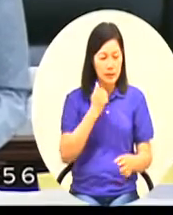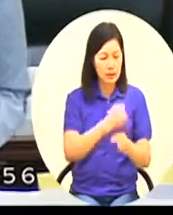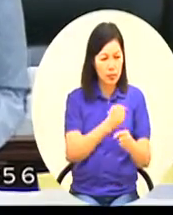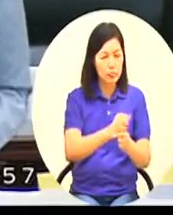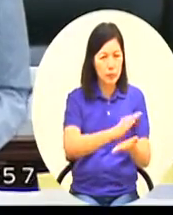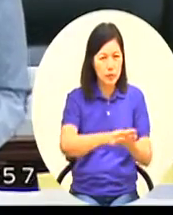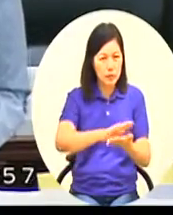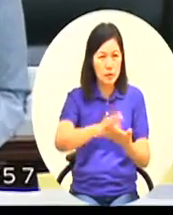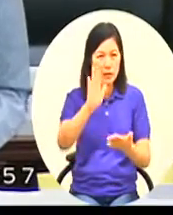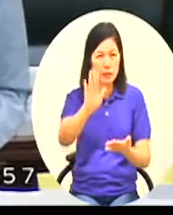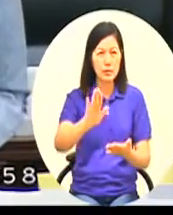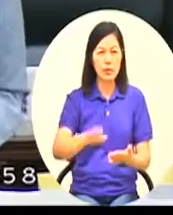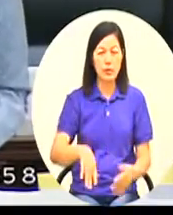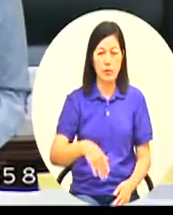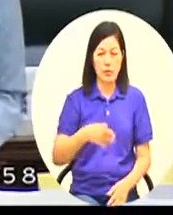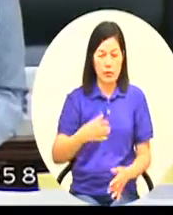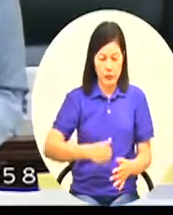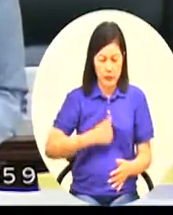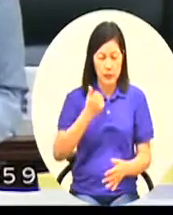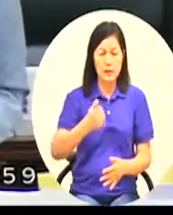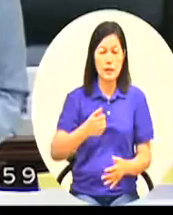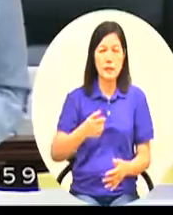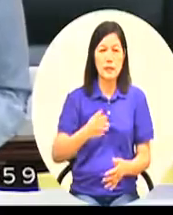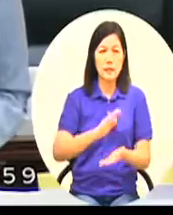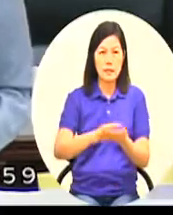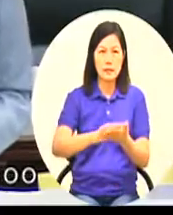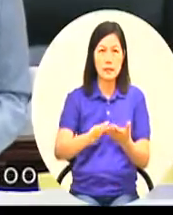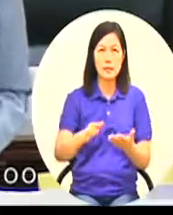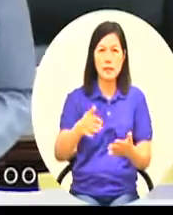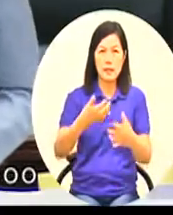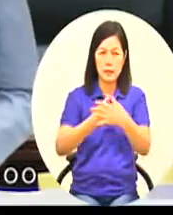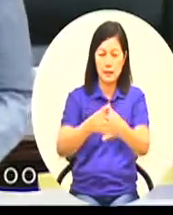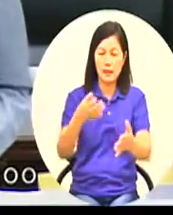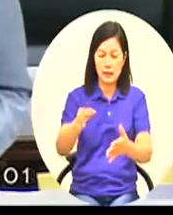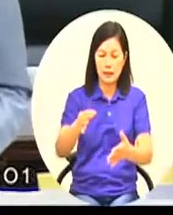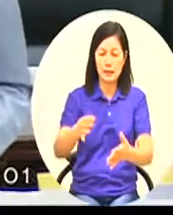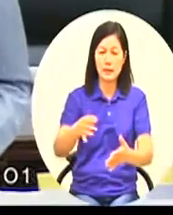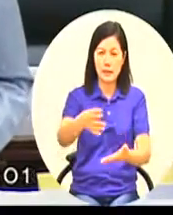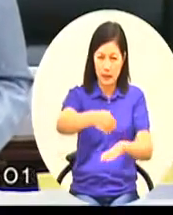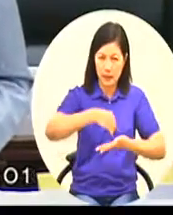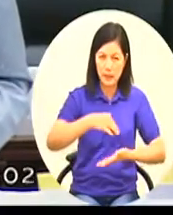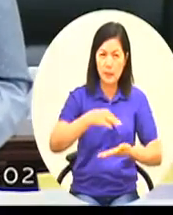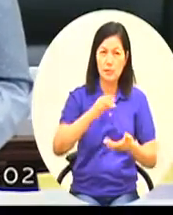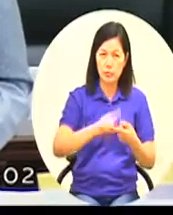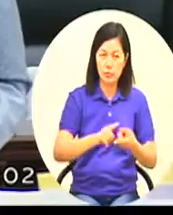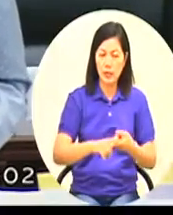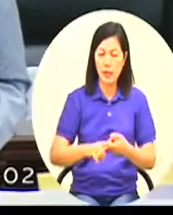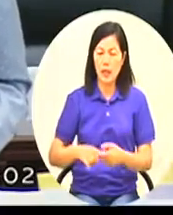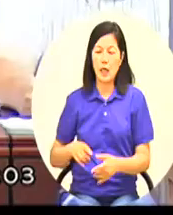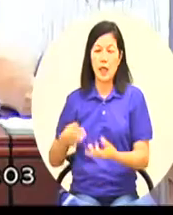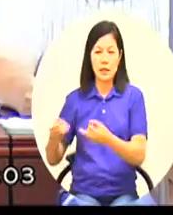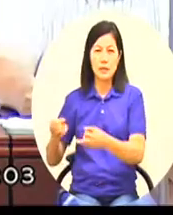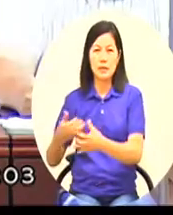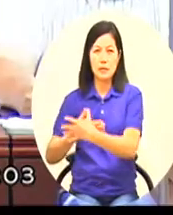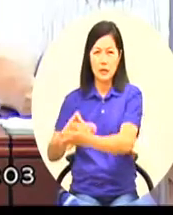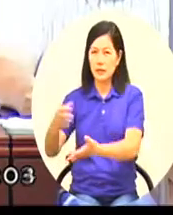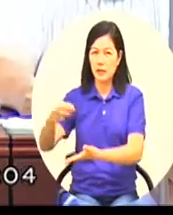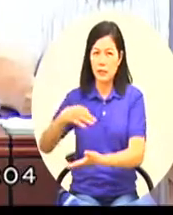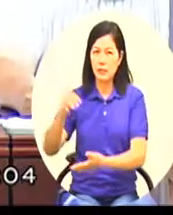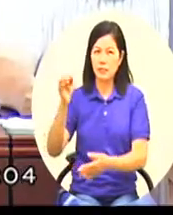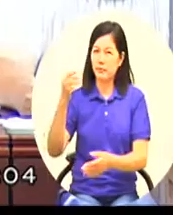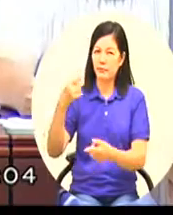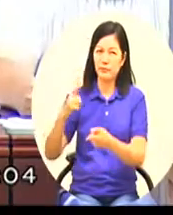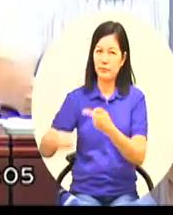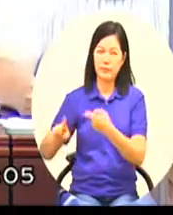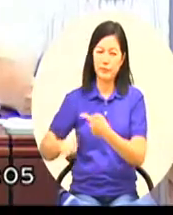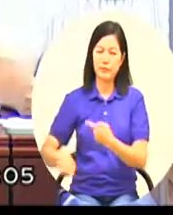应该要让他们实际的去支领清洁奖金，而不是绩效奖金。 是没有错啊，所以在法令上，我刚刚跟议员报告，就是说初步我